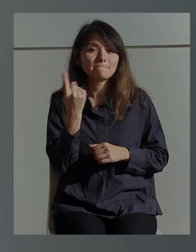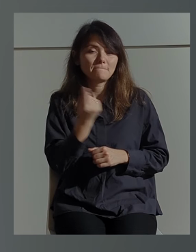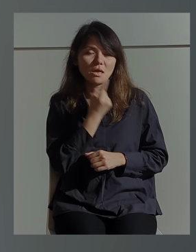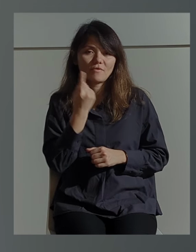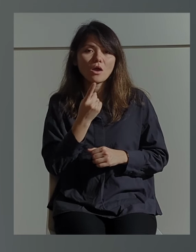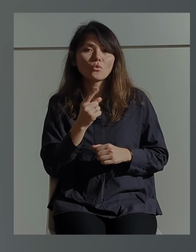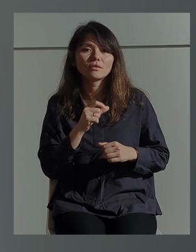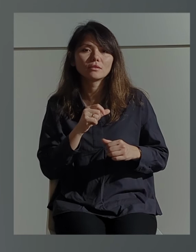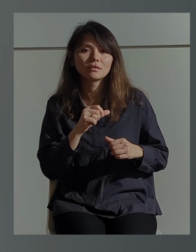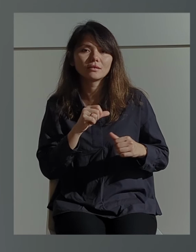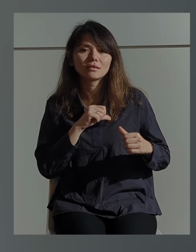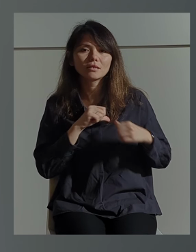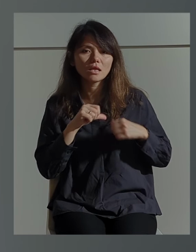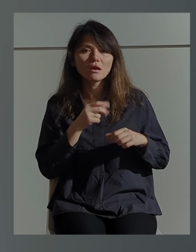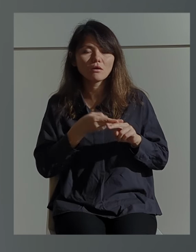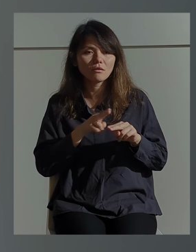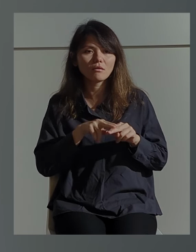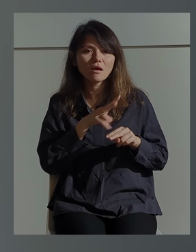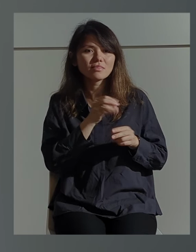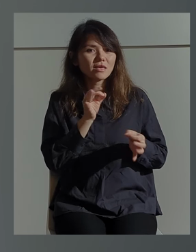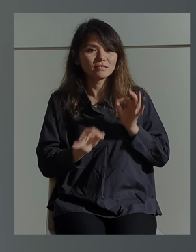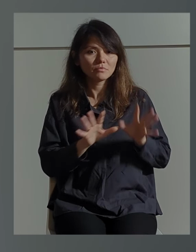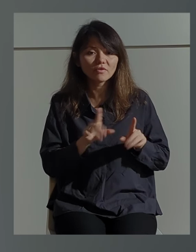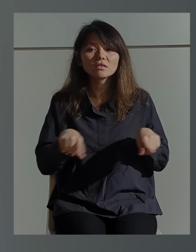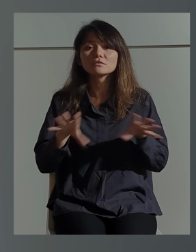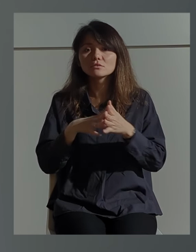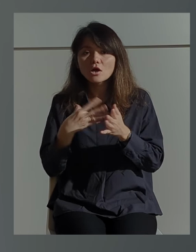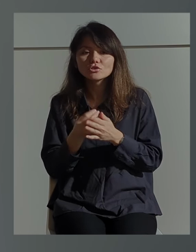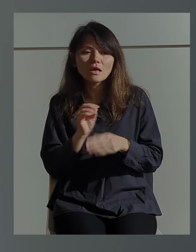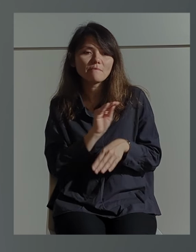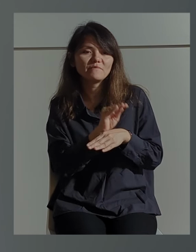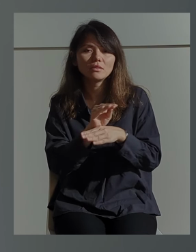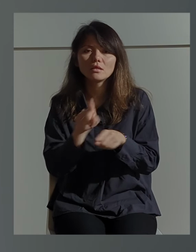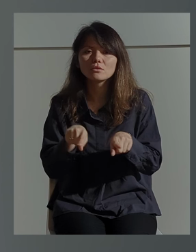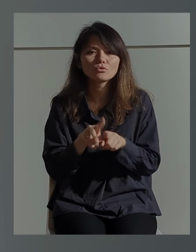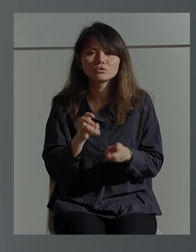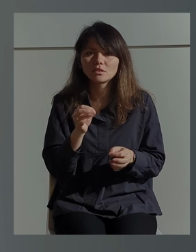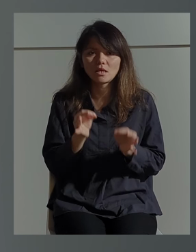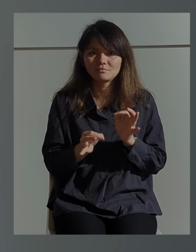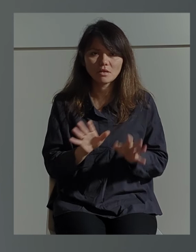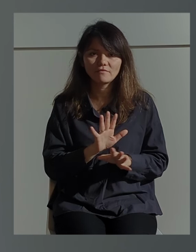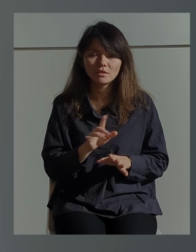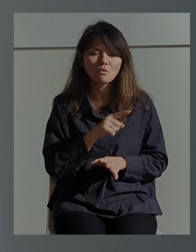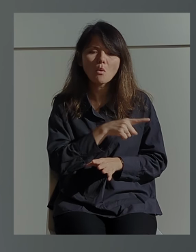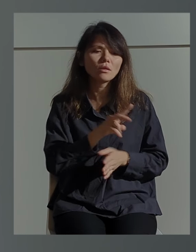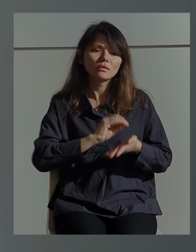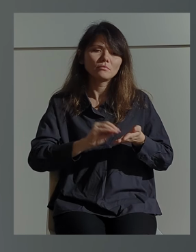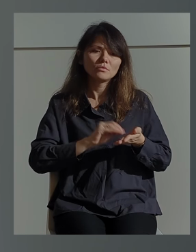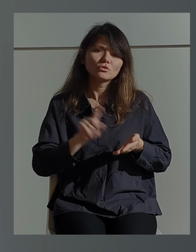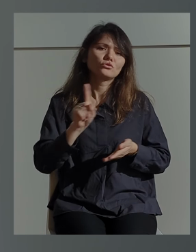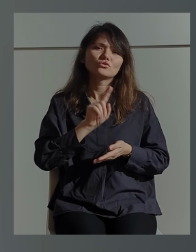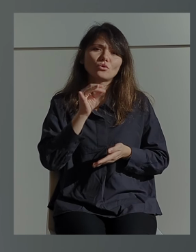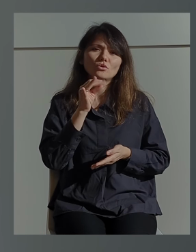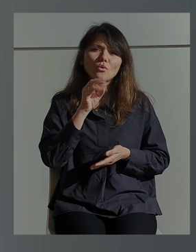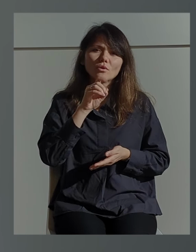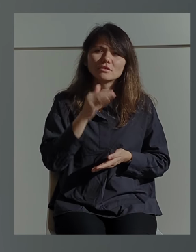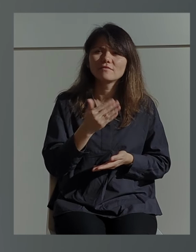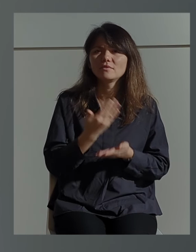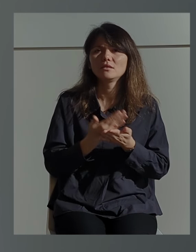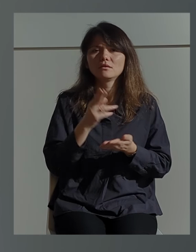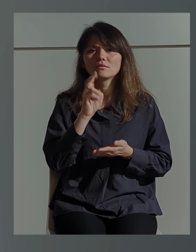Грех не Справедлив то и обвинение несправедливо он в общем-то нигде не пишет О том что там Йозеф к или